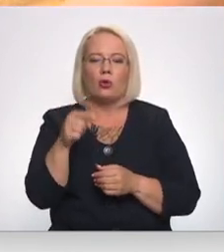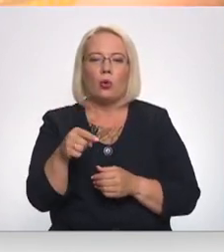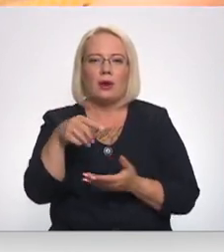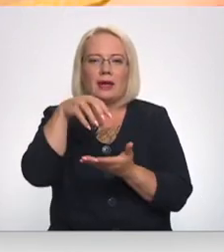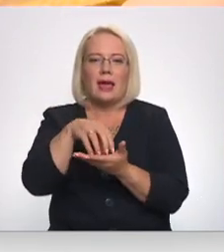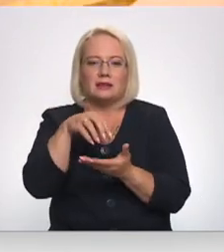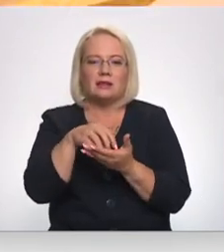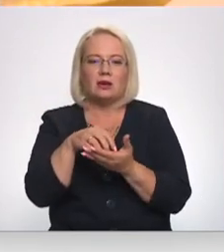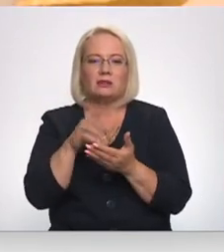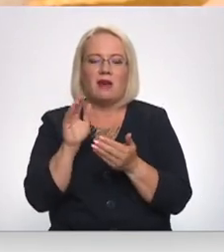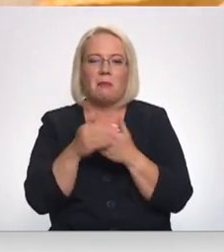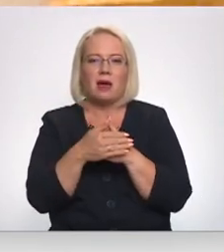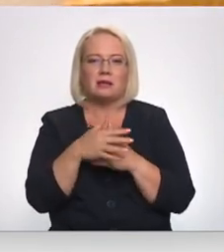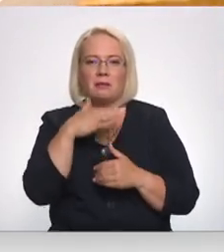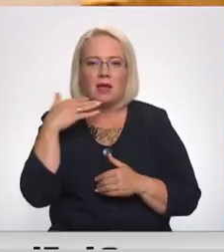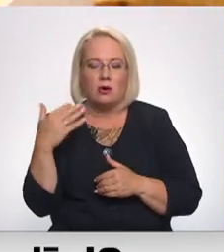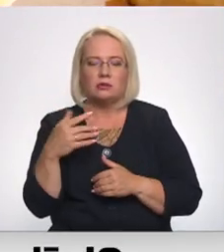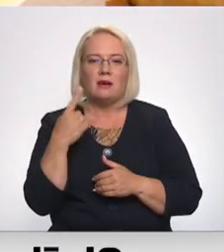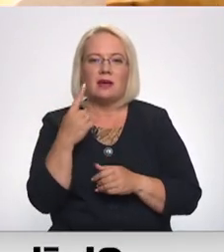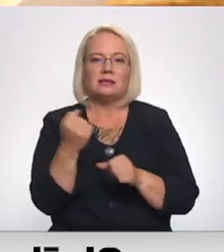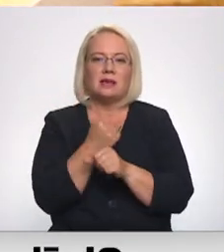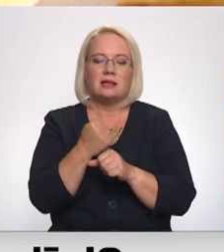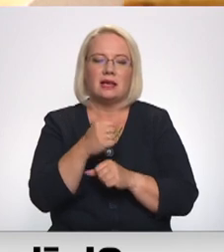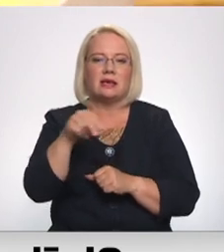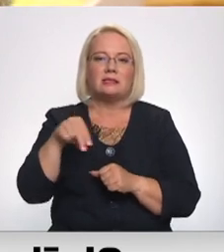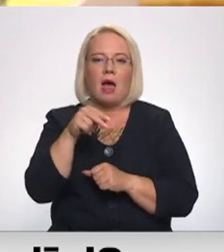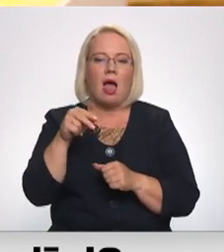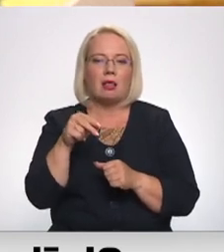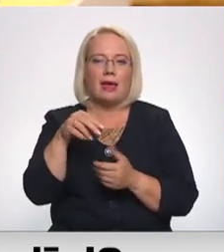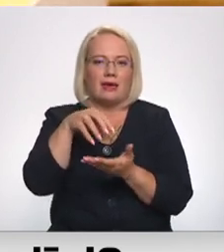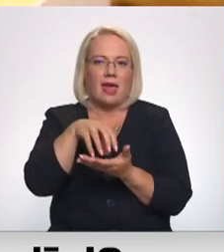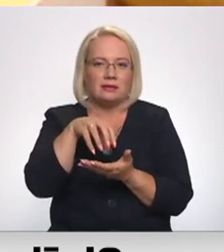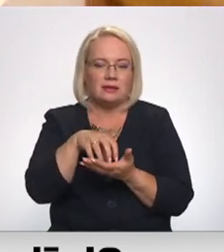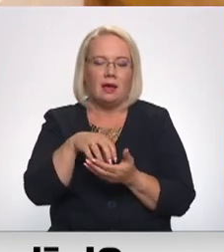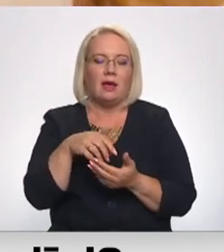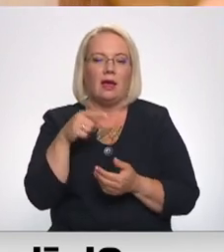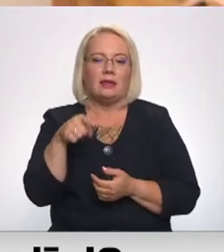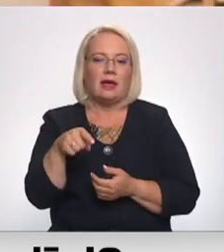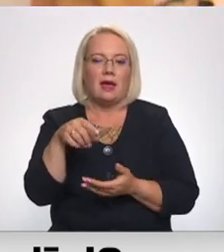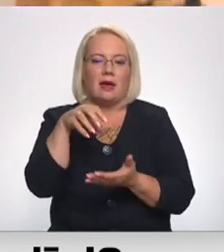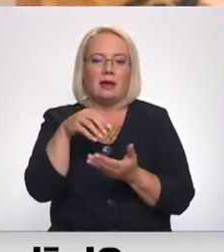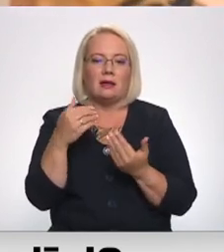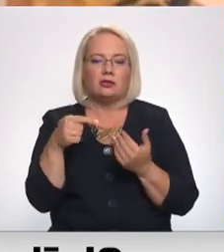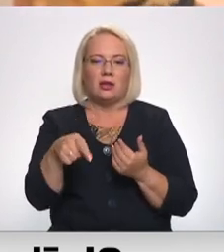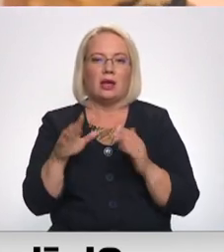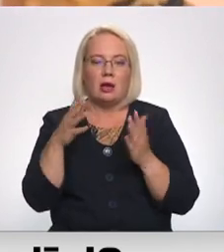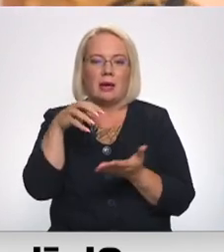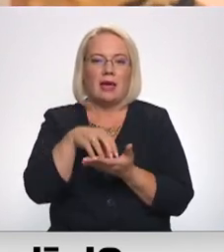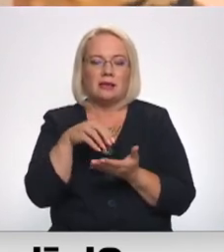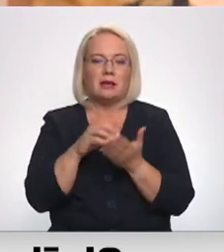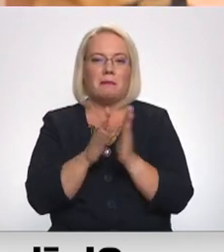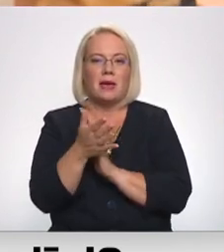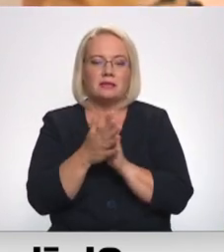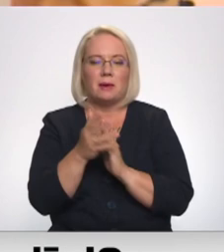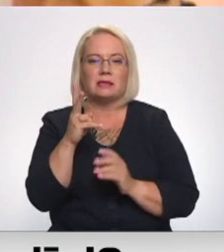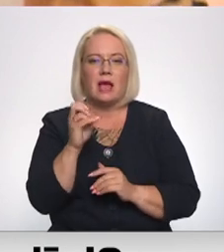patiesībā var iestāpt ļoti daudz. Viens variants ir taisīt sāļos keksiņus. Nu, šī gadījumā keksiņi ir ar biezpienu, kabats un